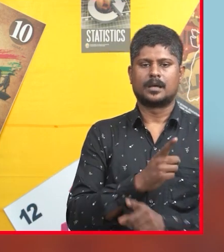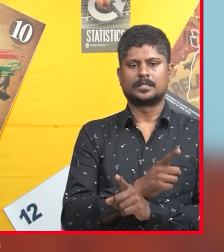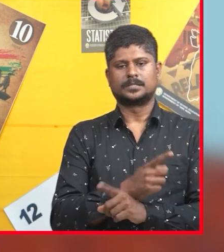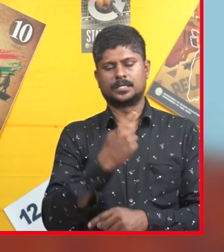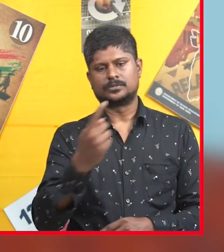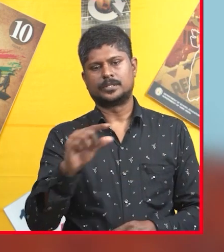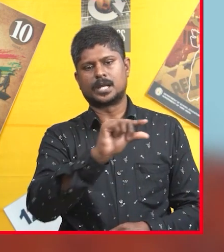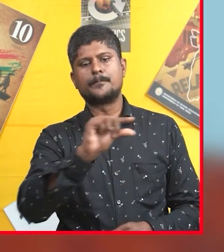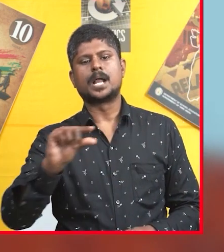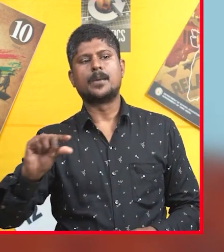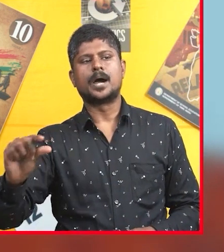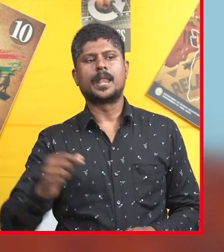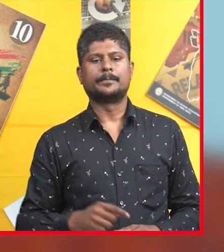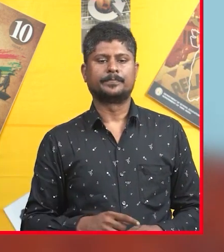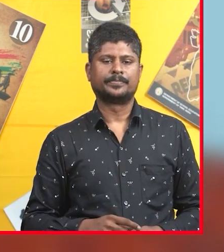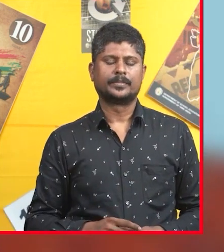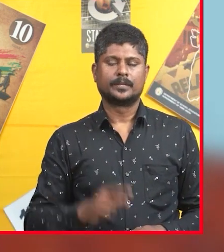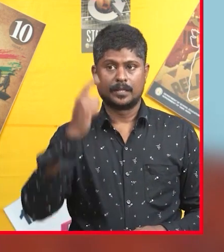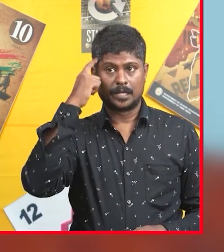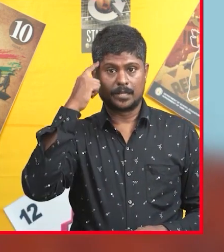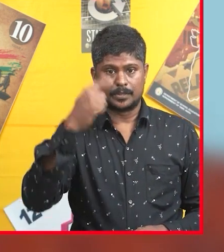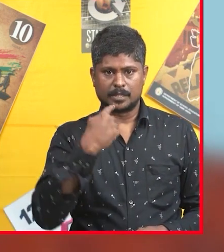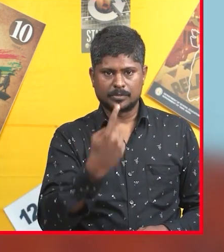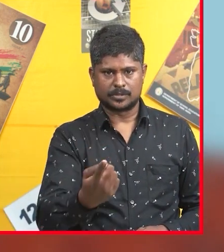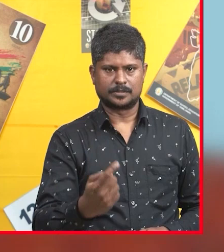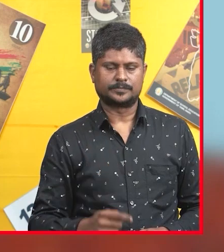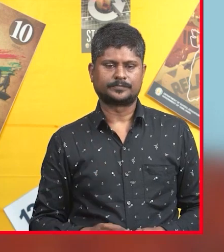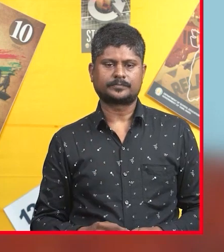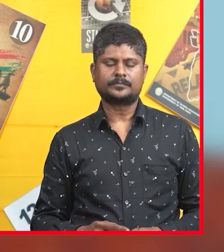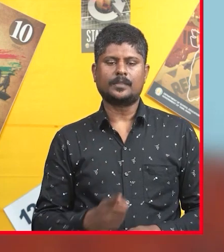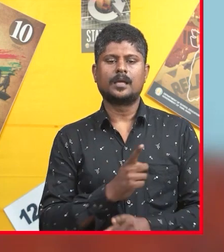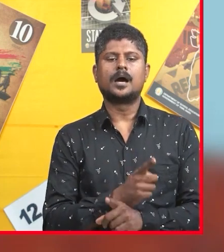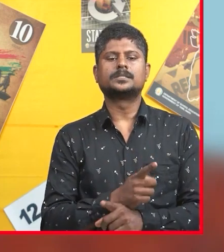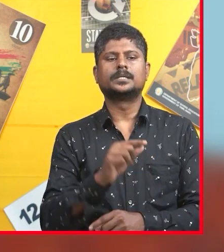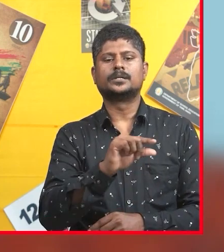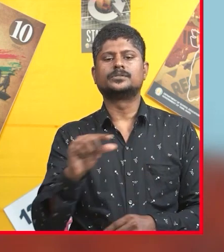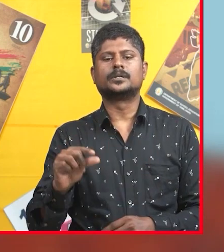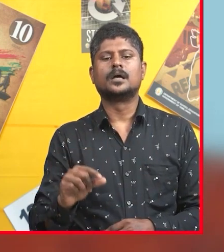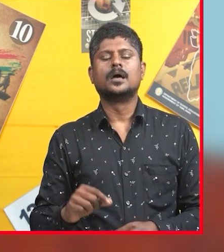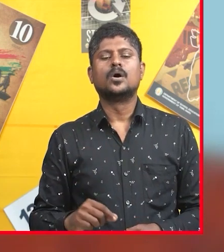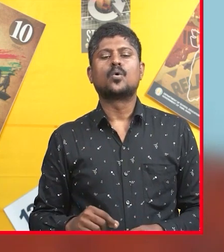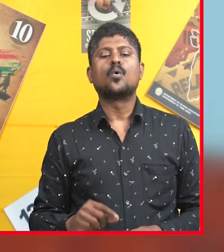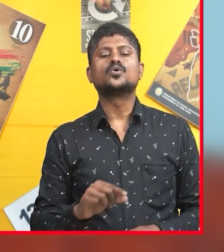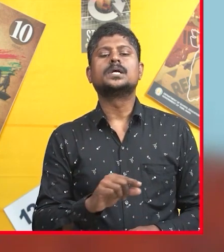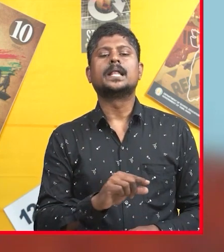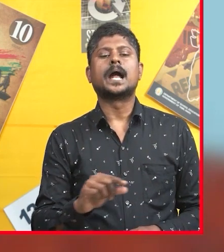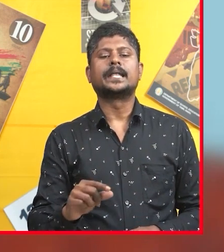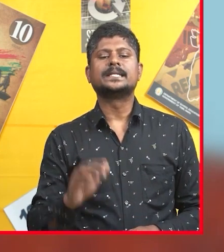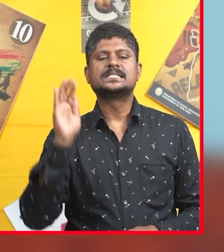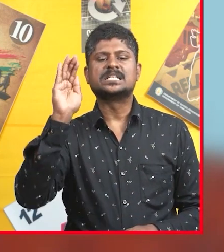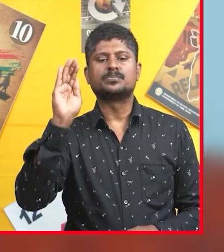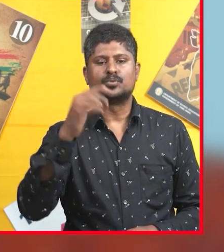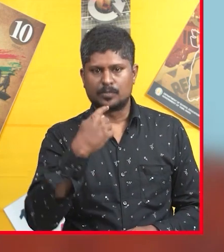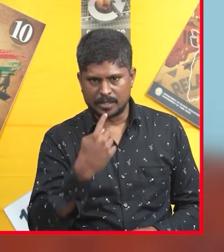பாடல் சொல்லியிருக்காரு. இத எதை பத்தி சொல்லுதுன்னா கம்பராமாயணம்னாலே உங்களுக்கு தெரியும் கோசல நாட்டின் சிறப்பை பத்தி